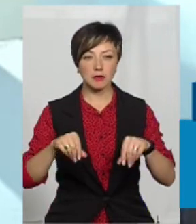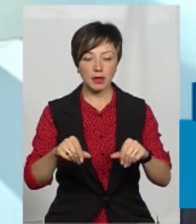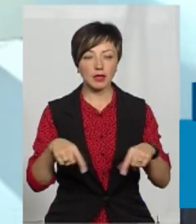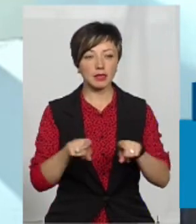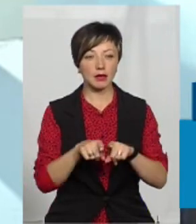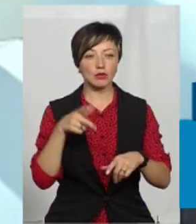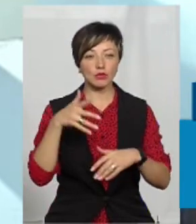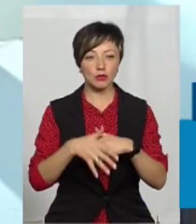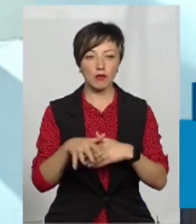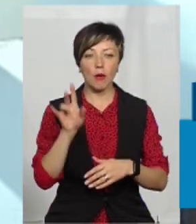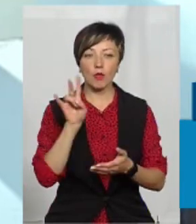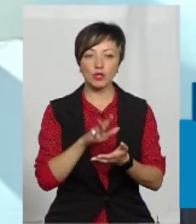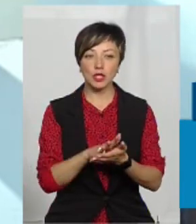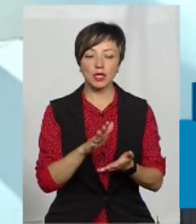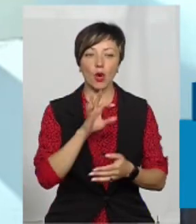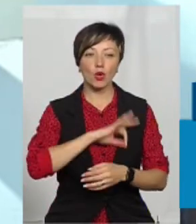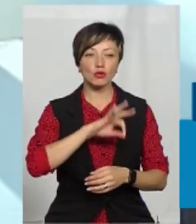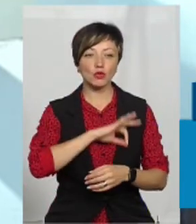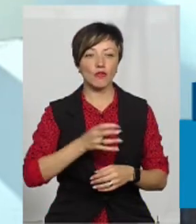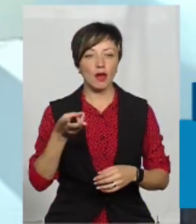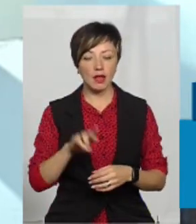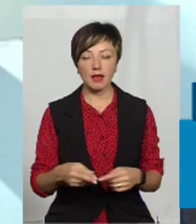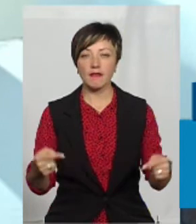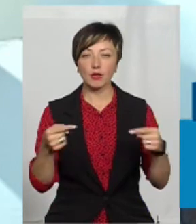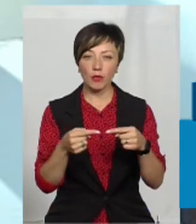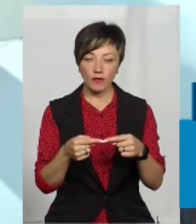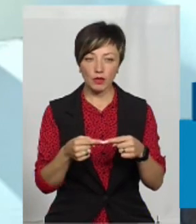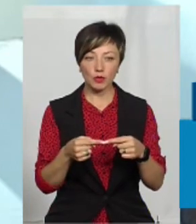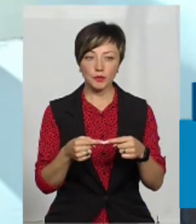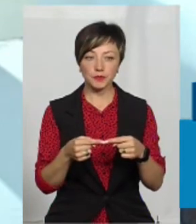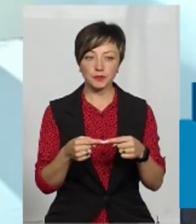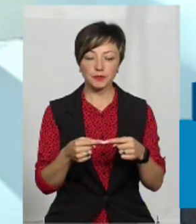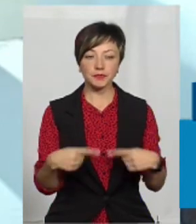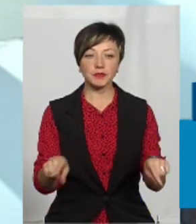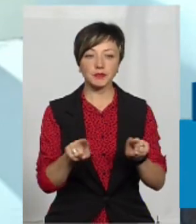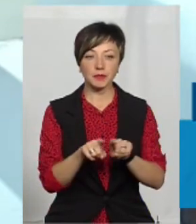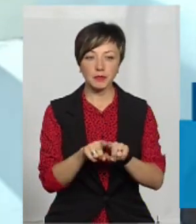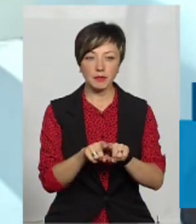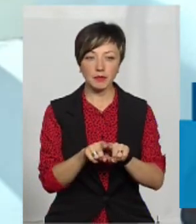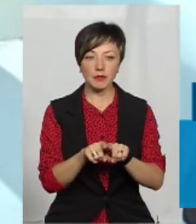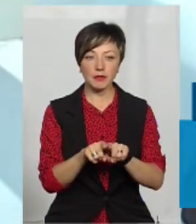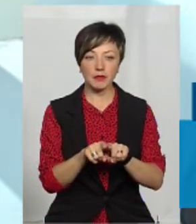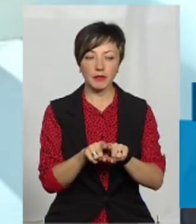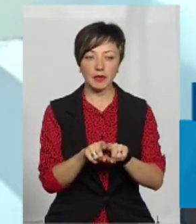так зрозумів, у постійне користування. Відповідно, таке, ну,